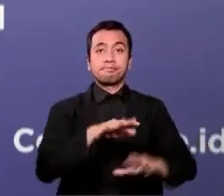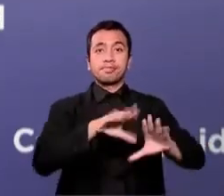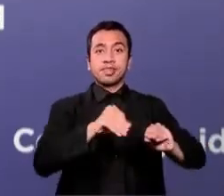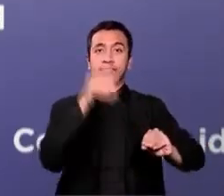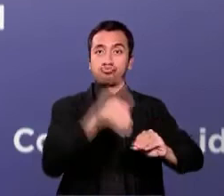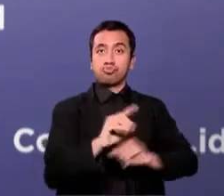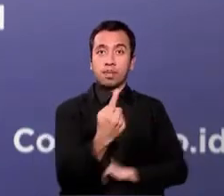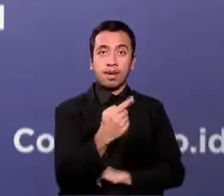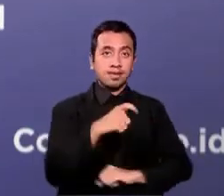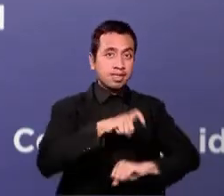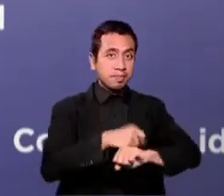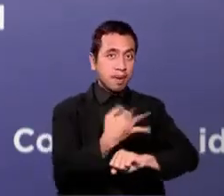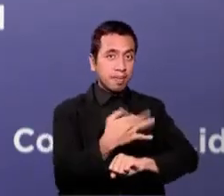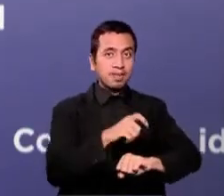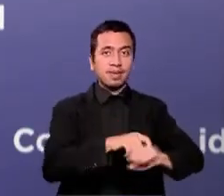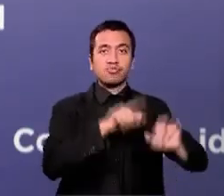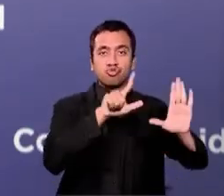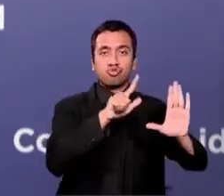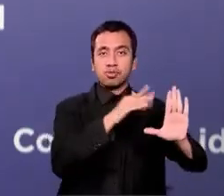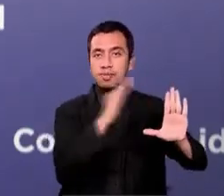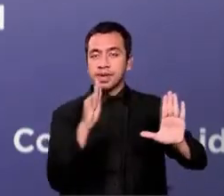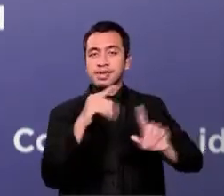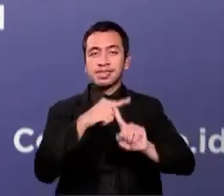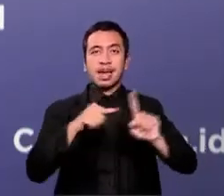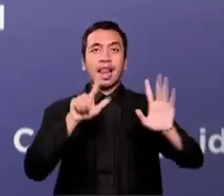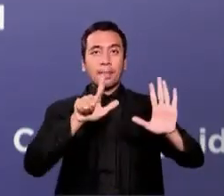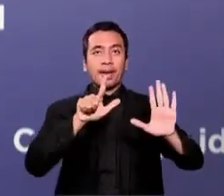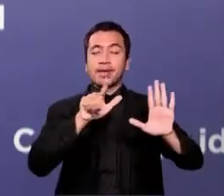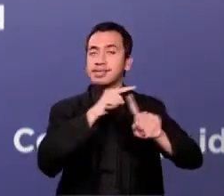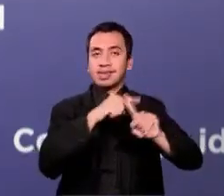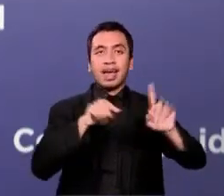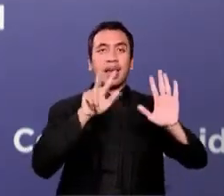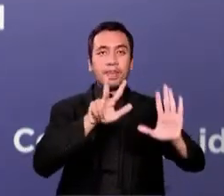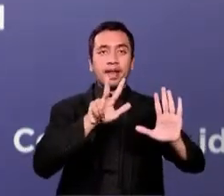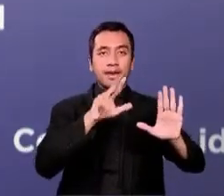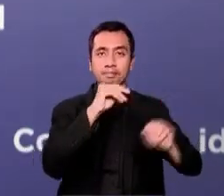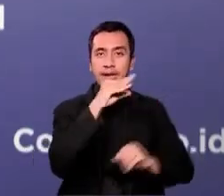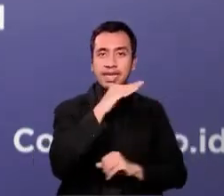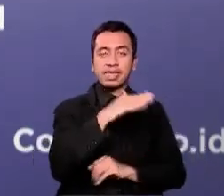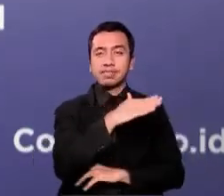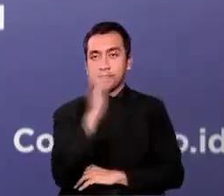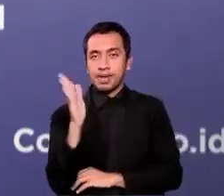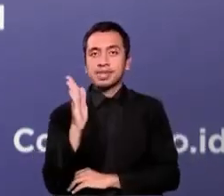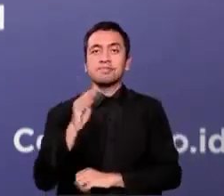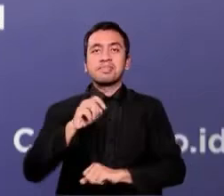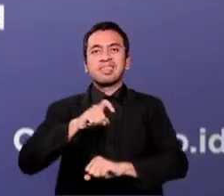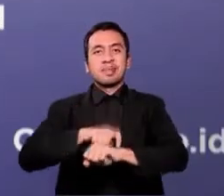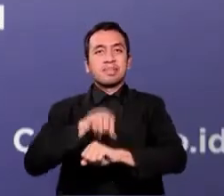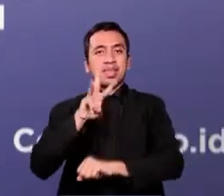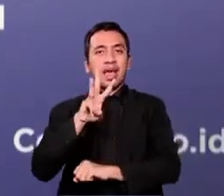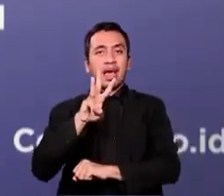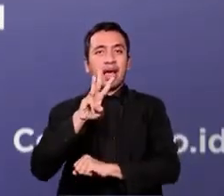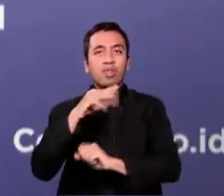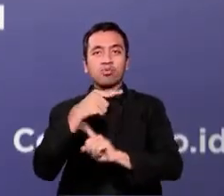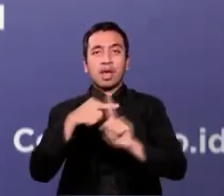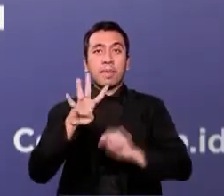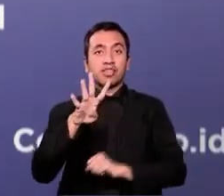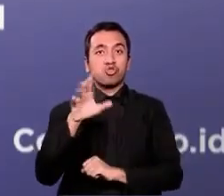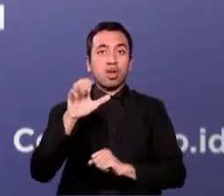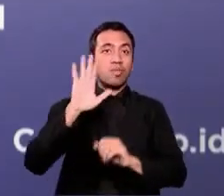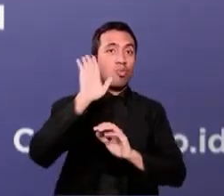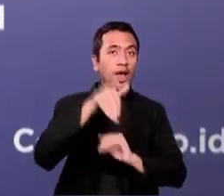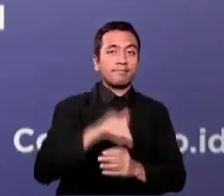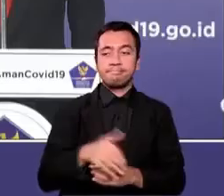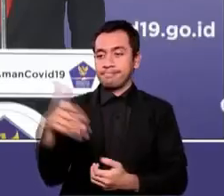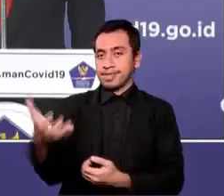pertama masuk antara pukul 7-7 30 dan pulang pukul 15-15 30 lalu siap kedua